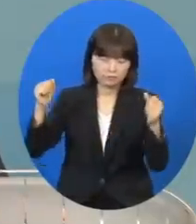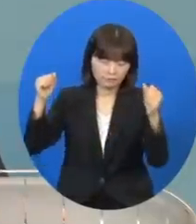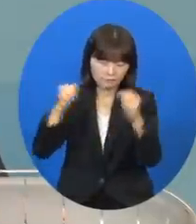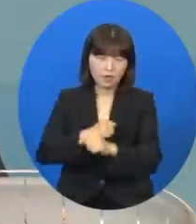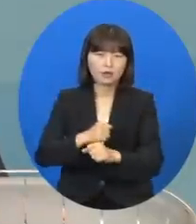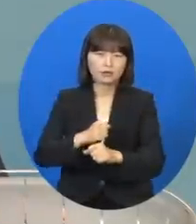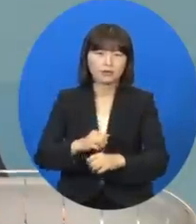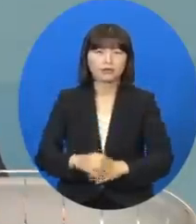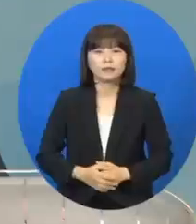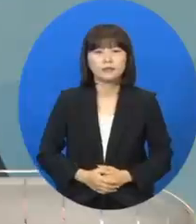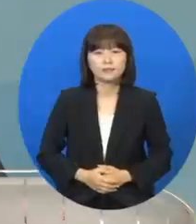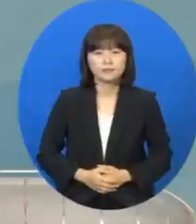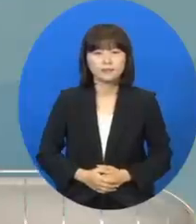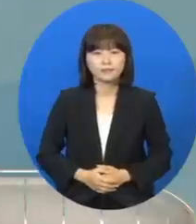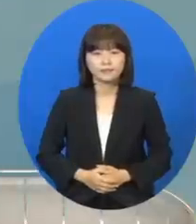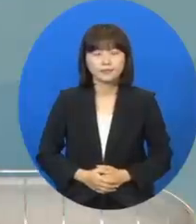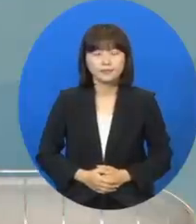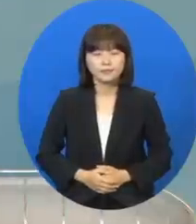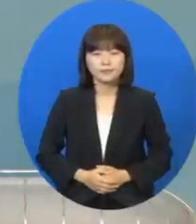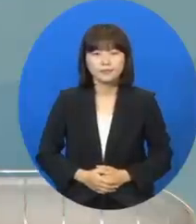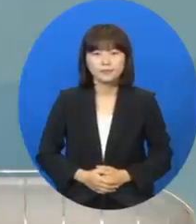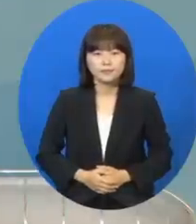망하리라.